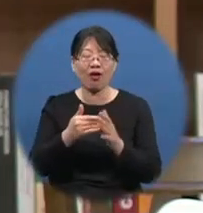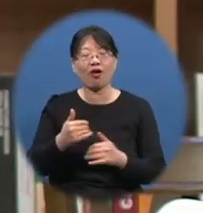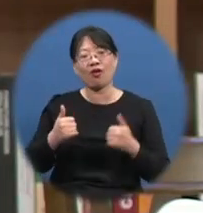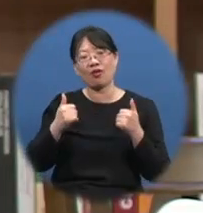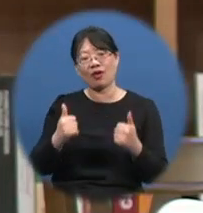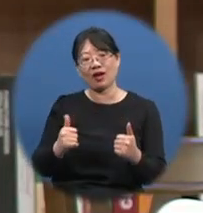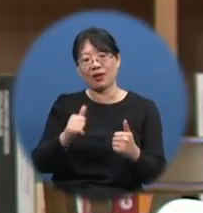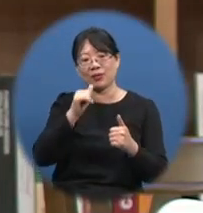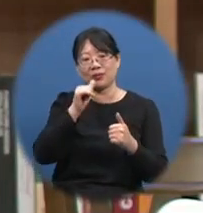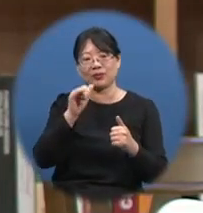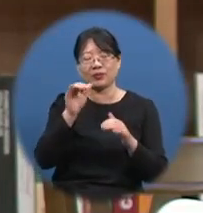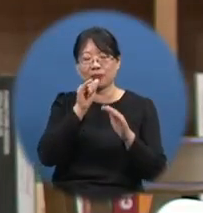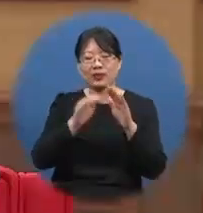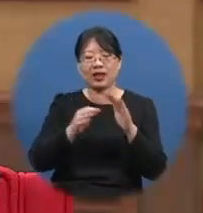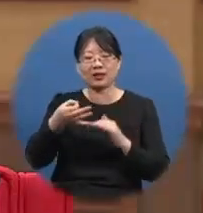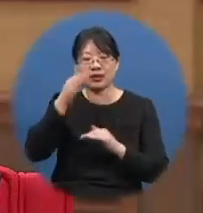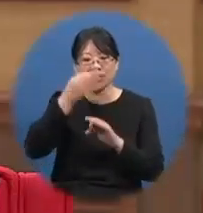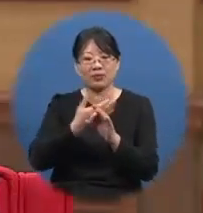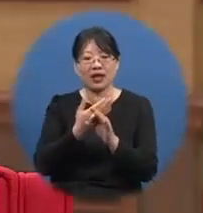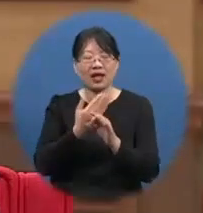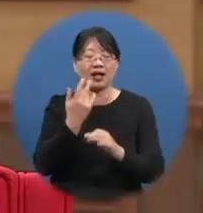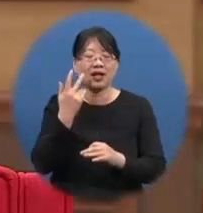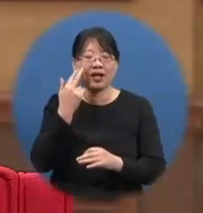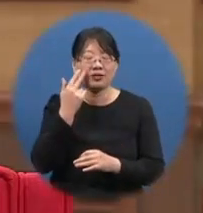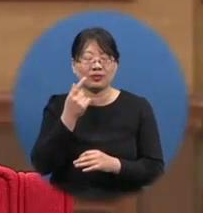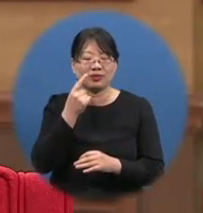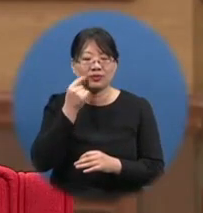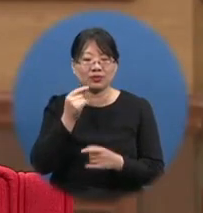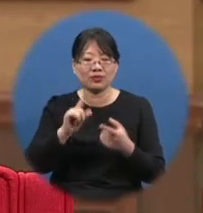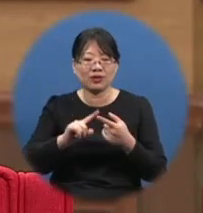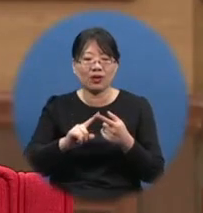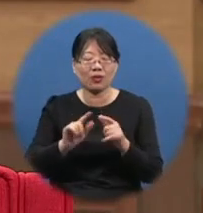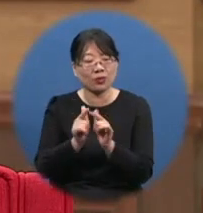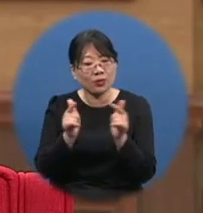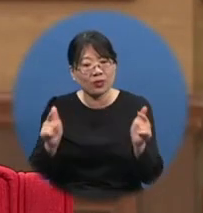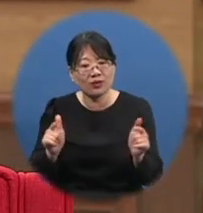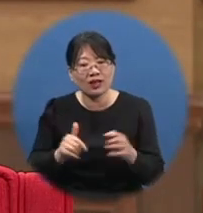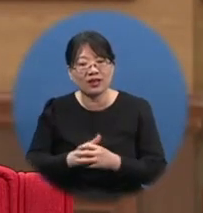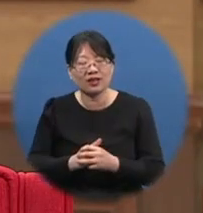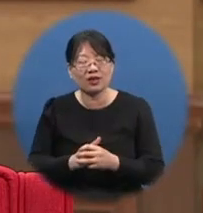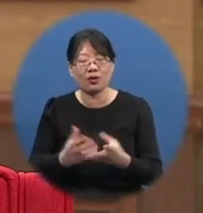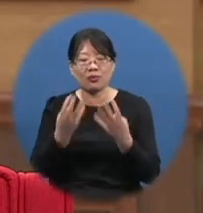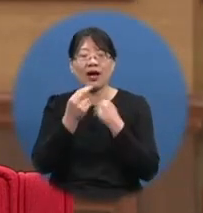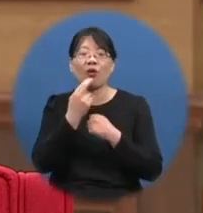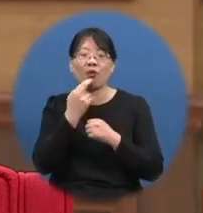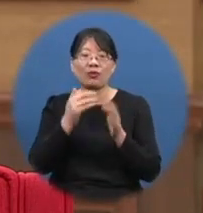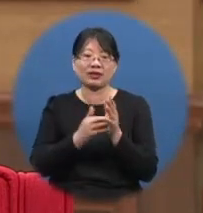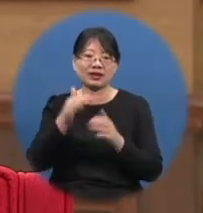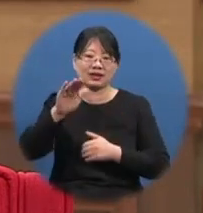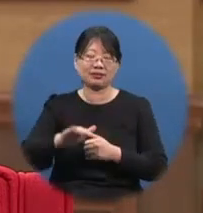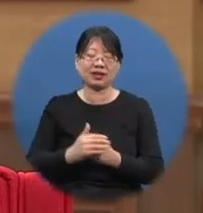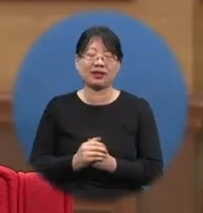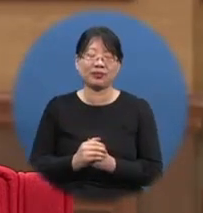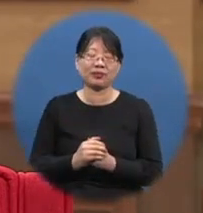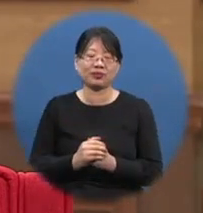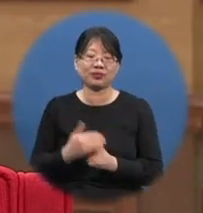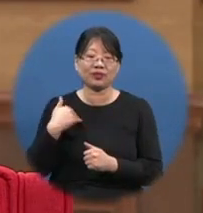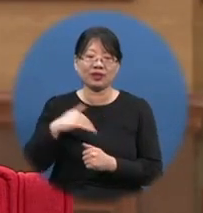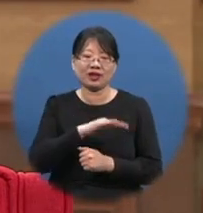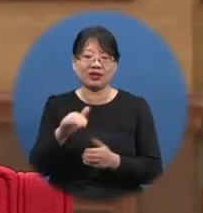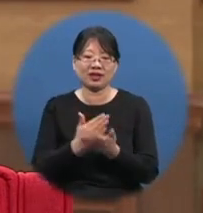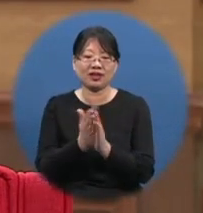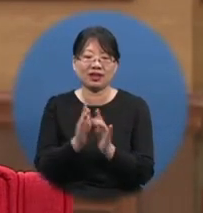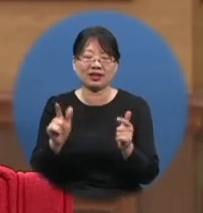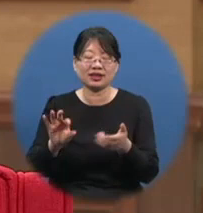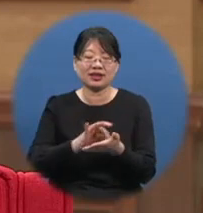거죠. 절대 금액으로 보면 예. 뭐 미국이나 일본이나 이보다 뭐 많지는 않죠. 그러나 우리 여러